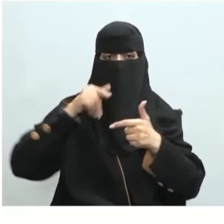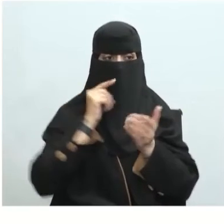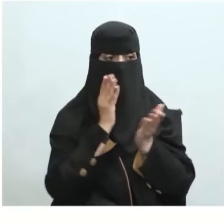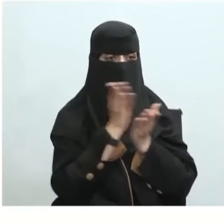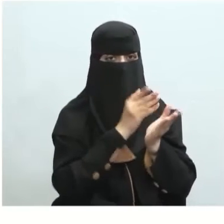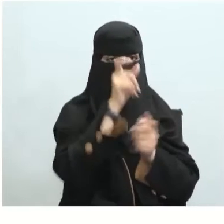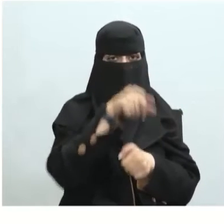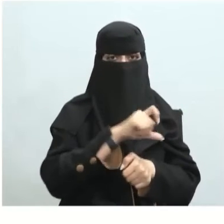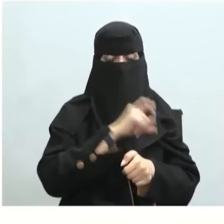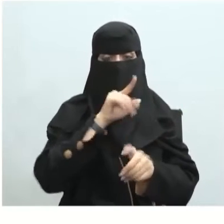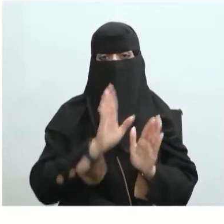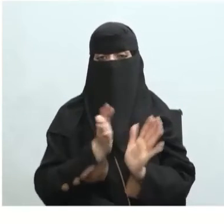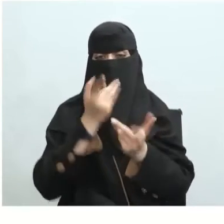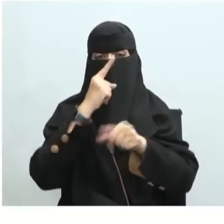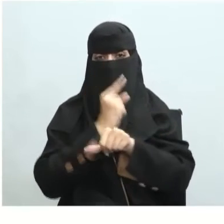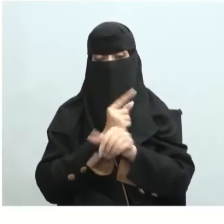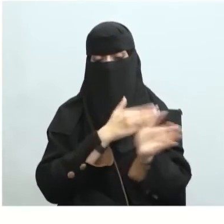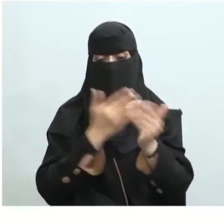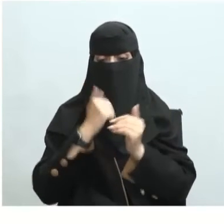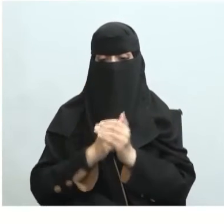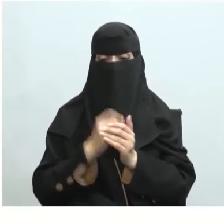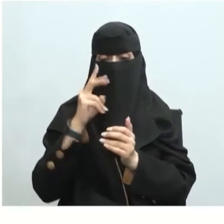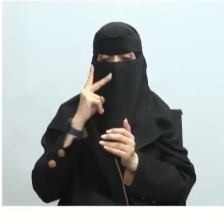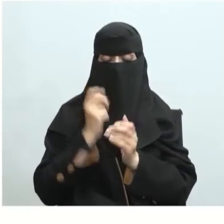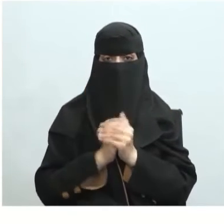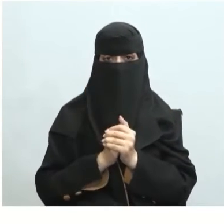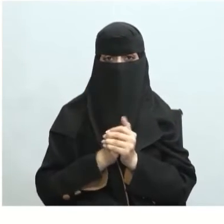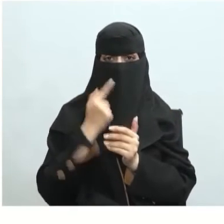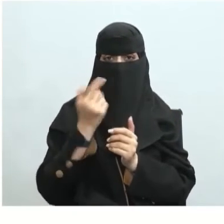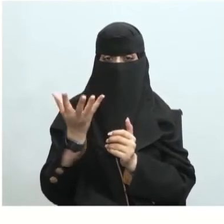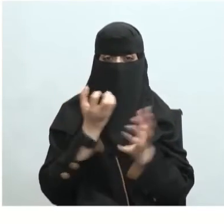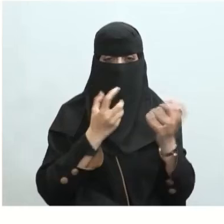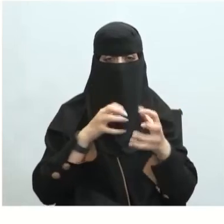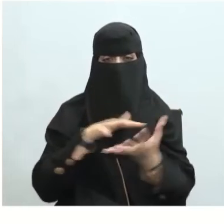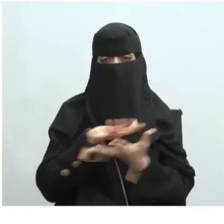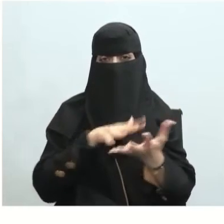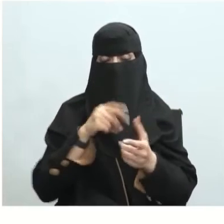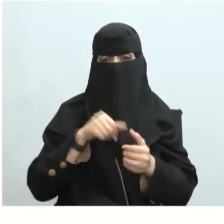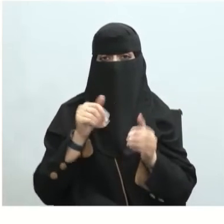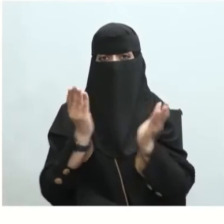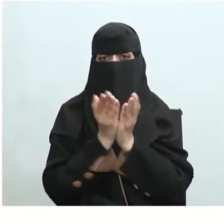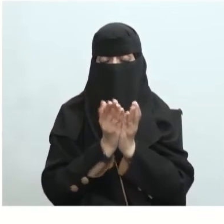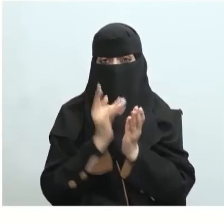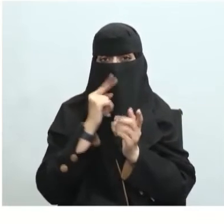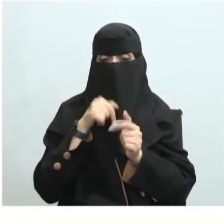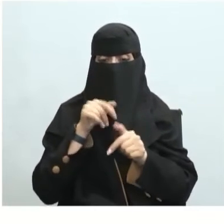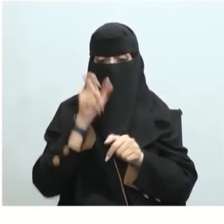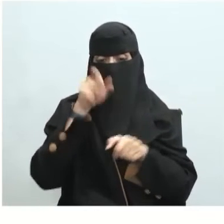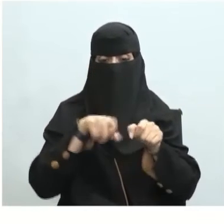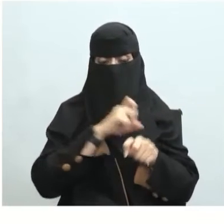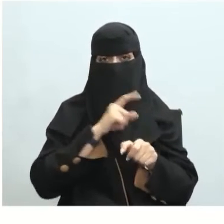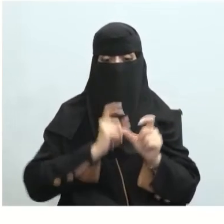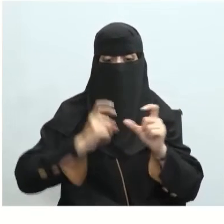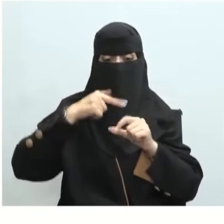الطلابي احد المعلمين اثنان استقصي التعليميه والطلاب والاداريه في المدرسه يفضل ان تحصلوا على